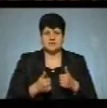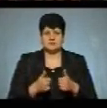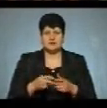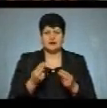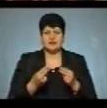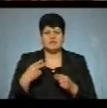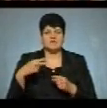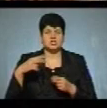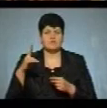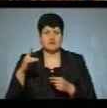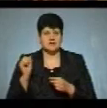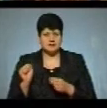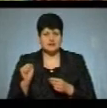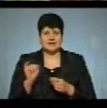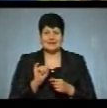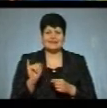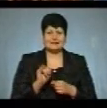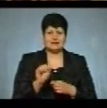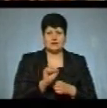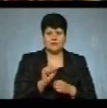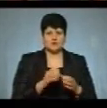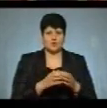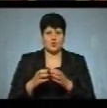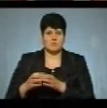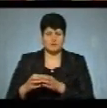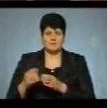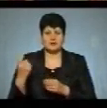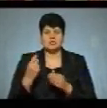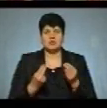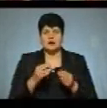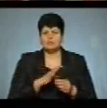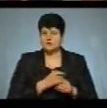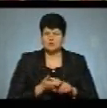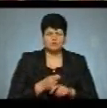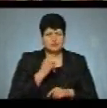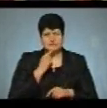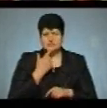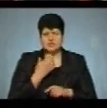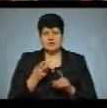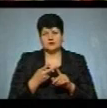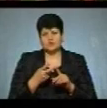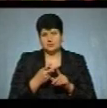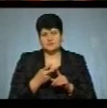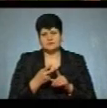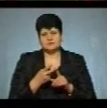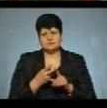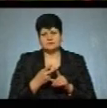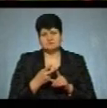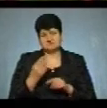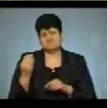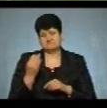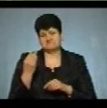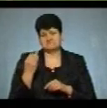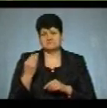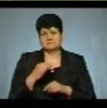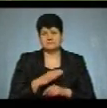Вишневецькою і Теребовлянською громадою. Перша гра була дуже важка, а друга проходила з цікавими